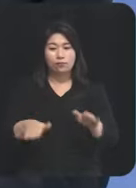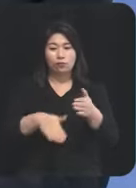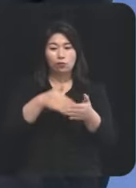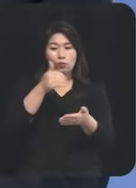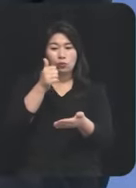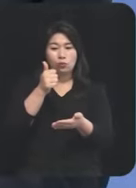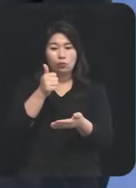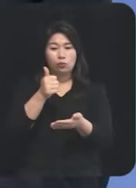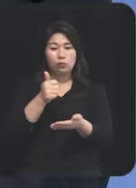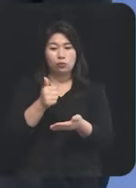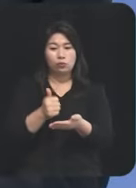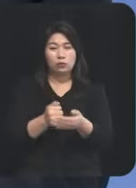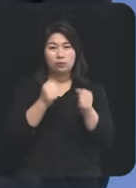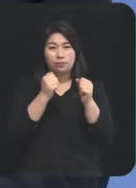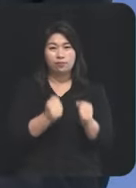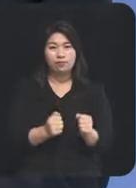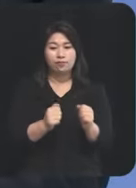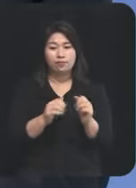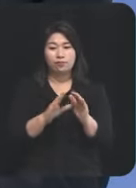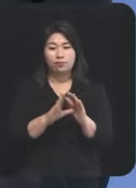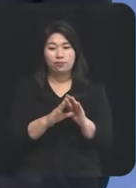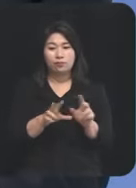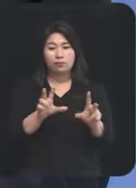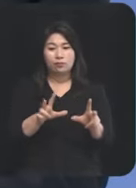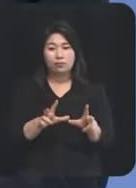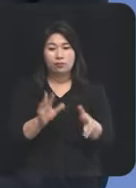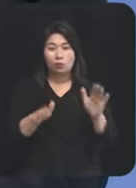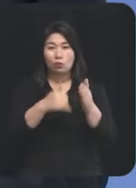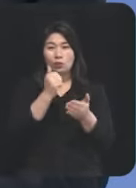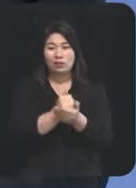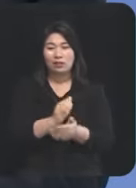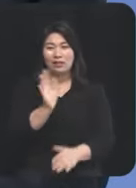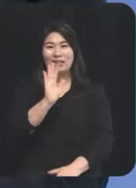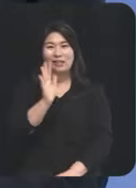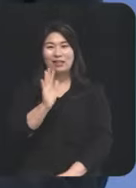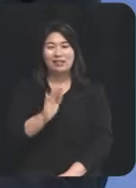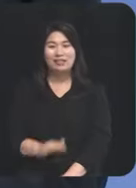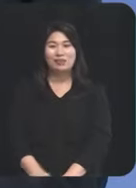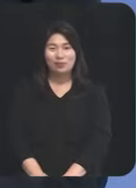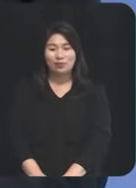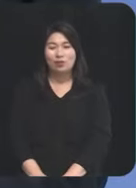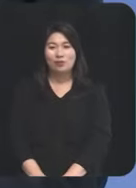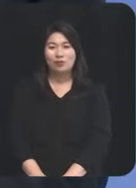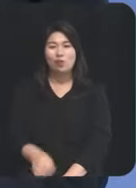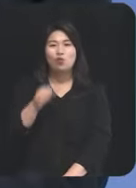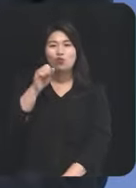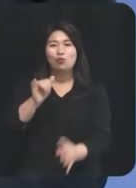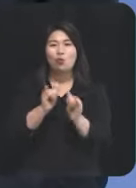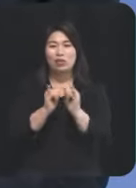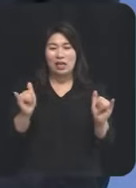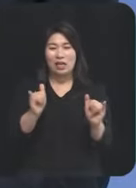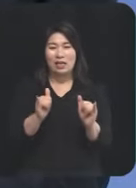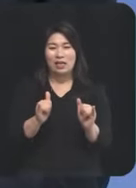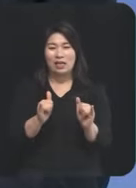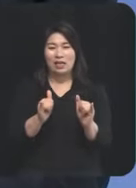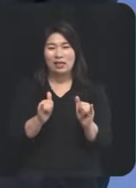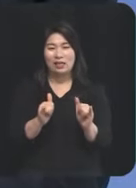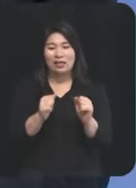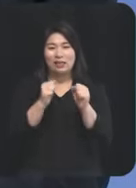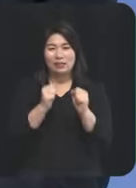시절에 그 지금까지 도지사 시절 한 적은 없고 도지사 네. 후보 시절에 저희가